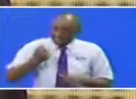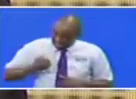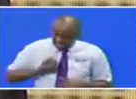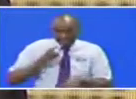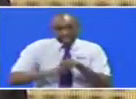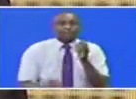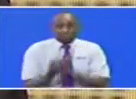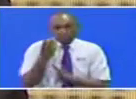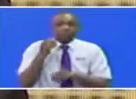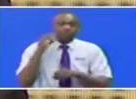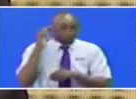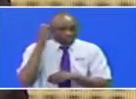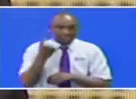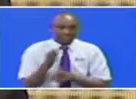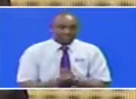tangu ianzishwe.